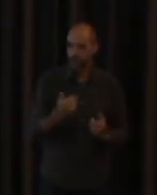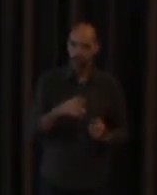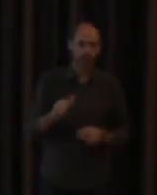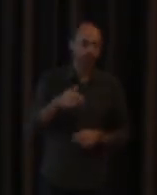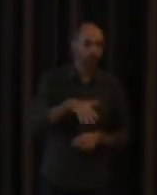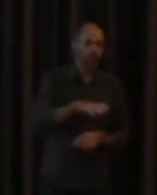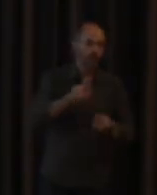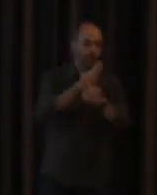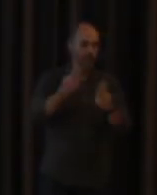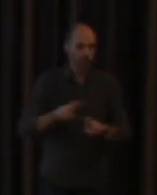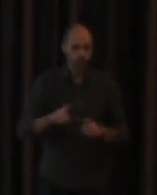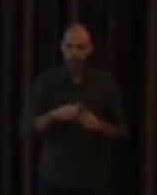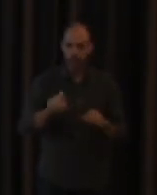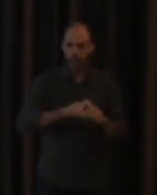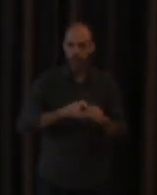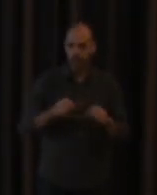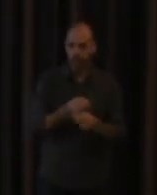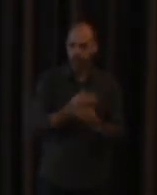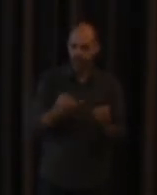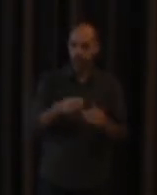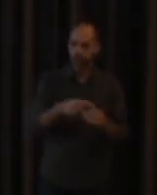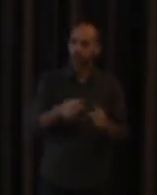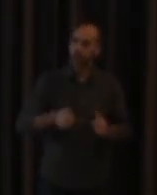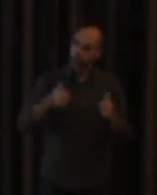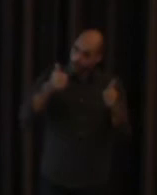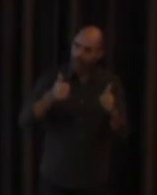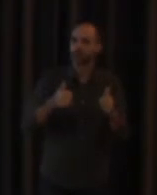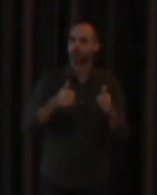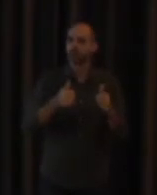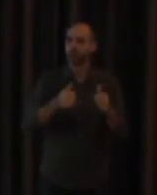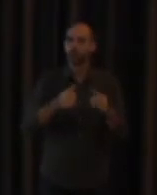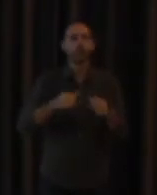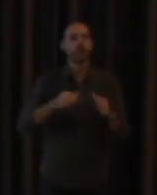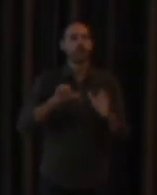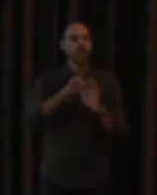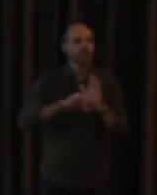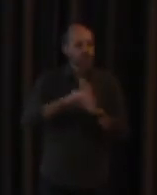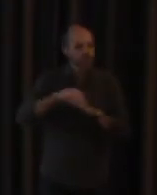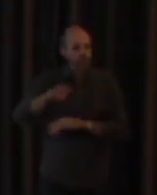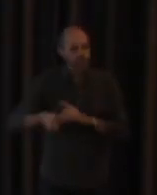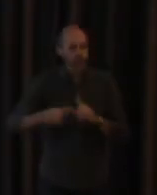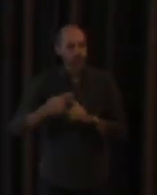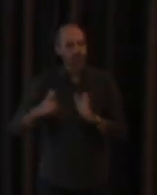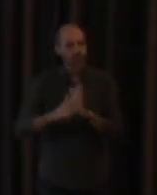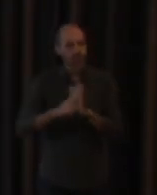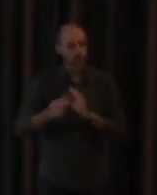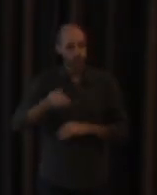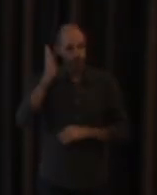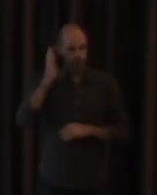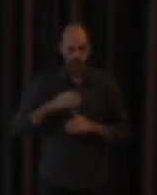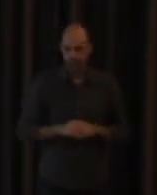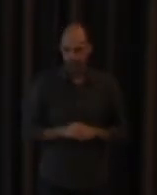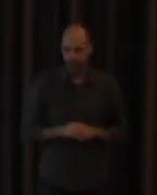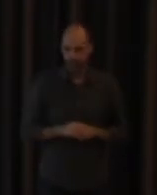internacional, en què tracta diversos aspectes, sobretot de la sintaxi del català i de les llengües romàniques. Si mireu